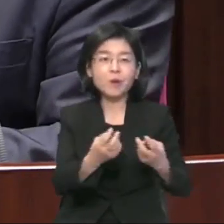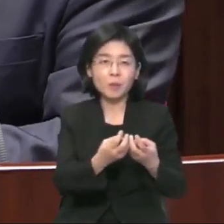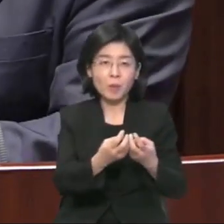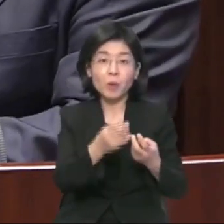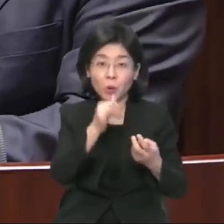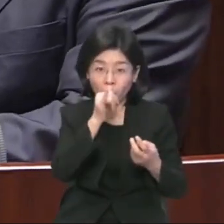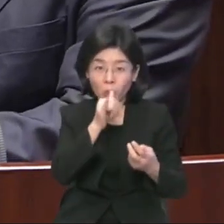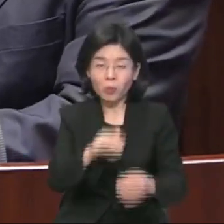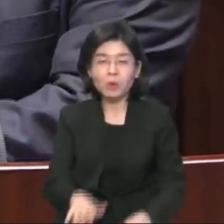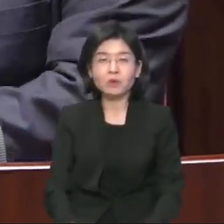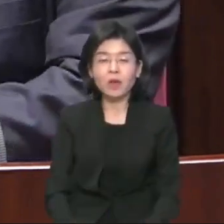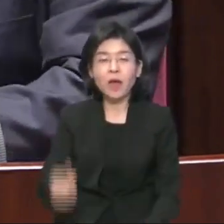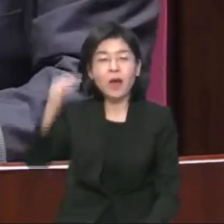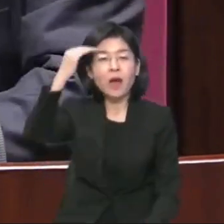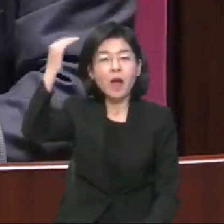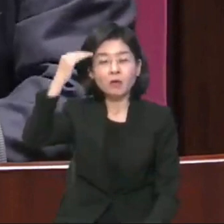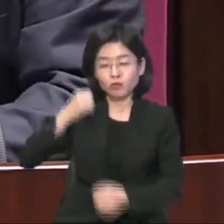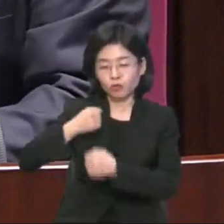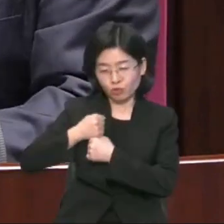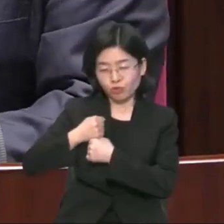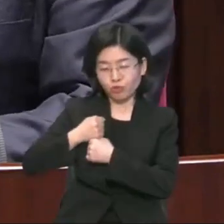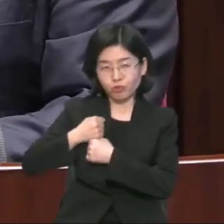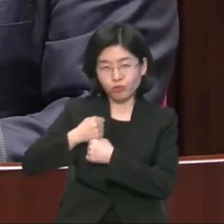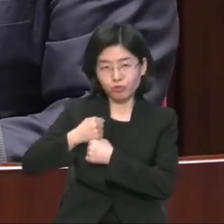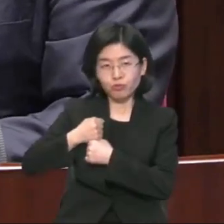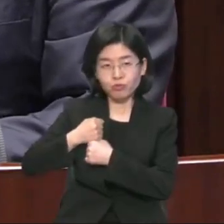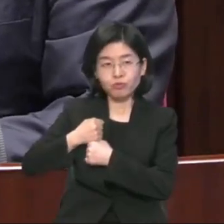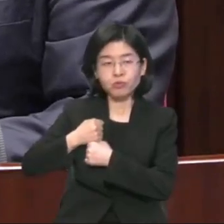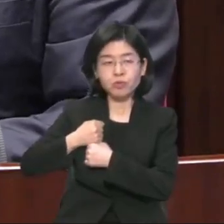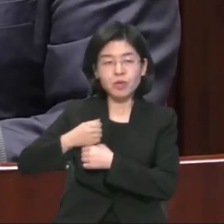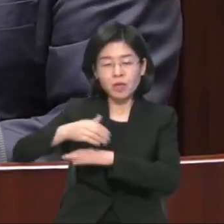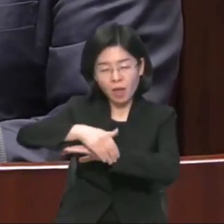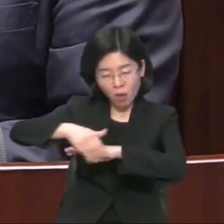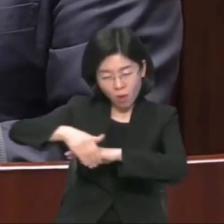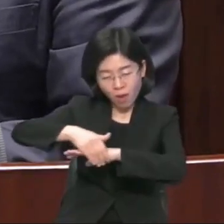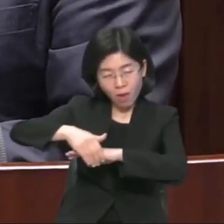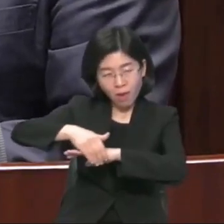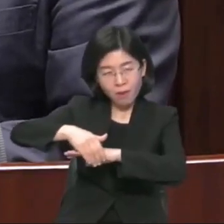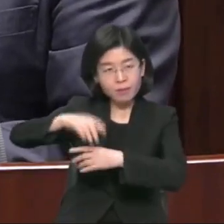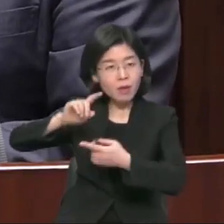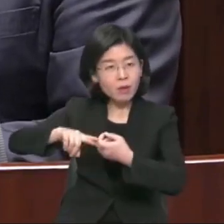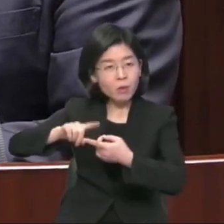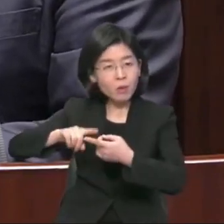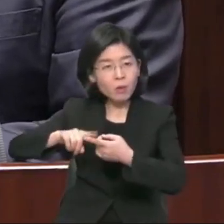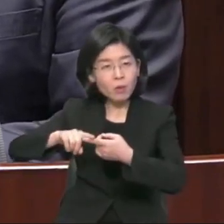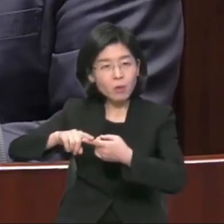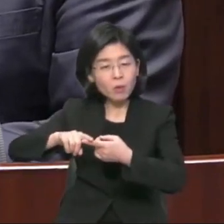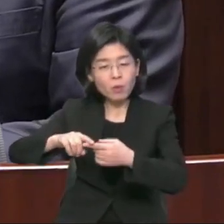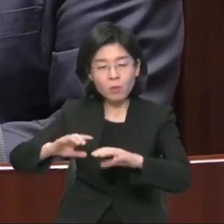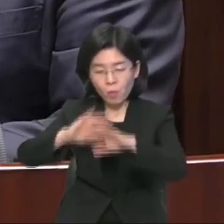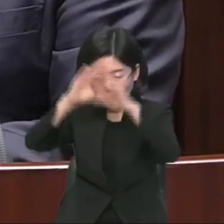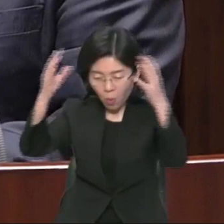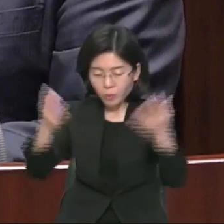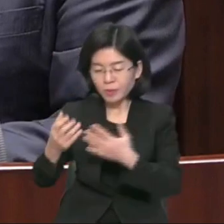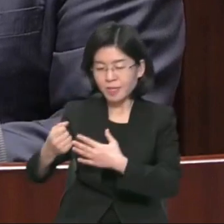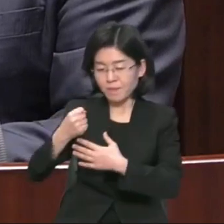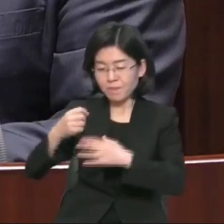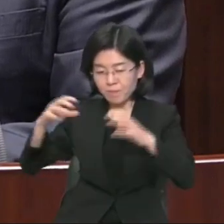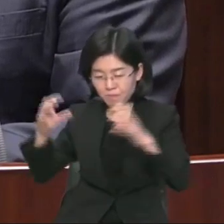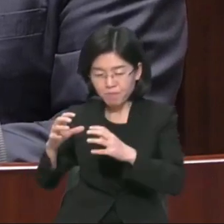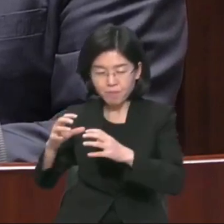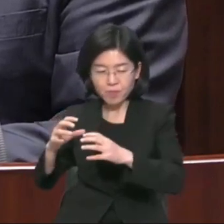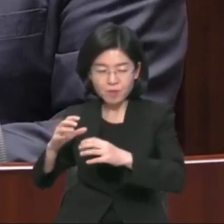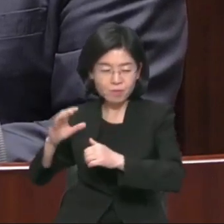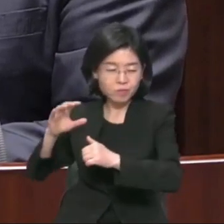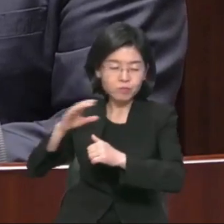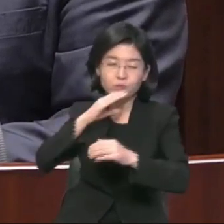함께 저희 그 군 자체적으로 가지고 있는 핵 WMD 대응 계획을 기반으로 해서 그 총합의 힘으로